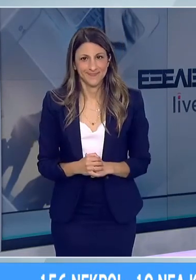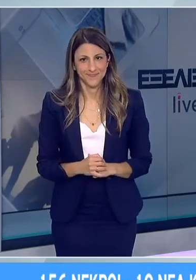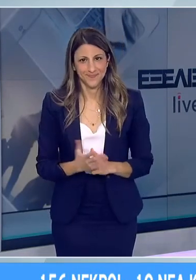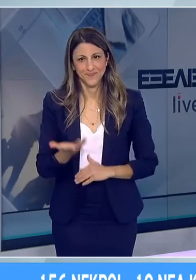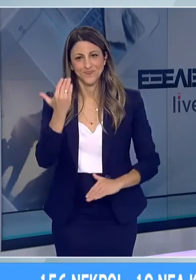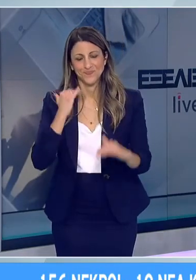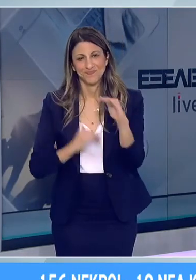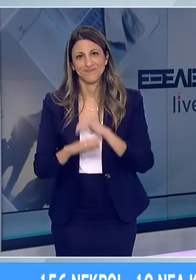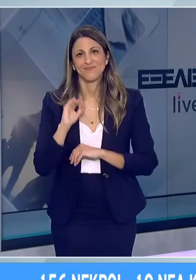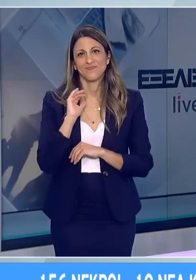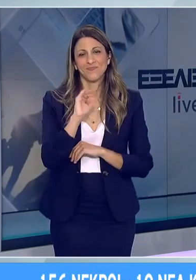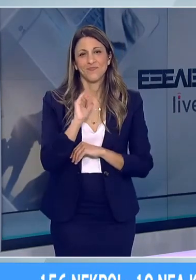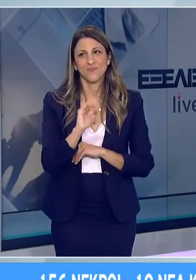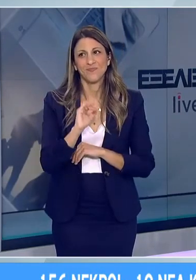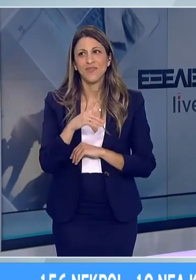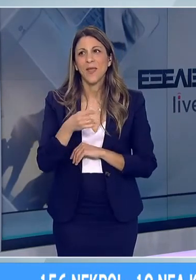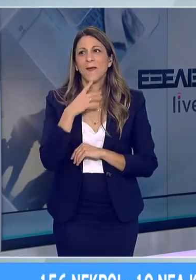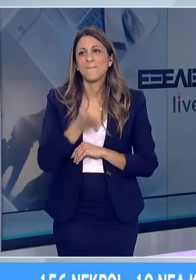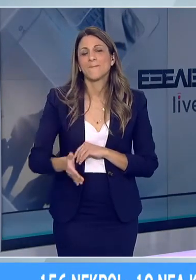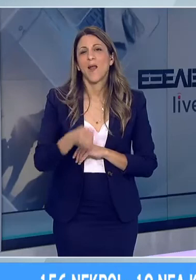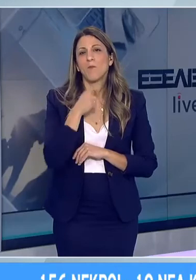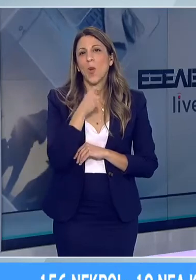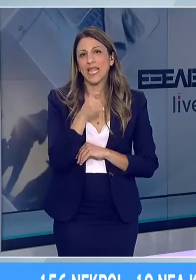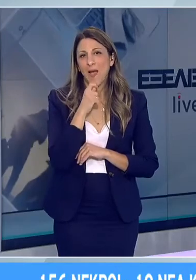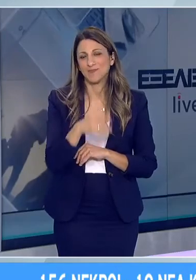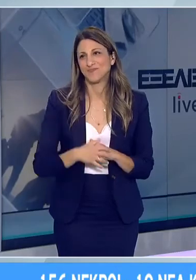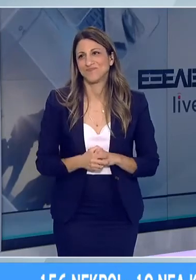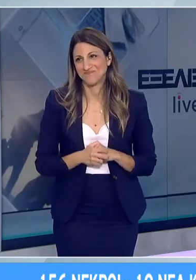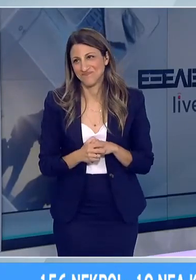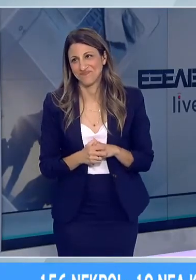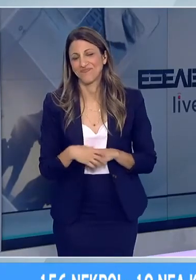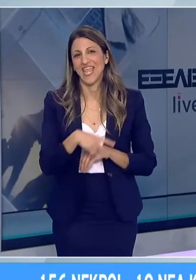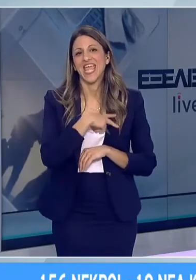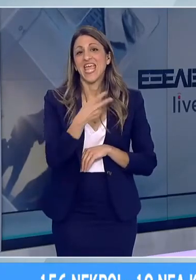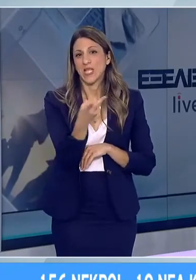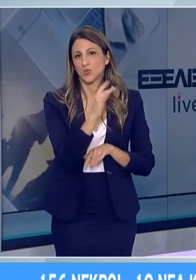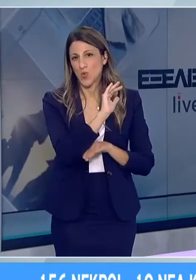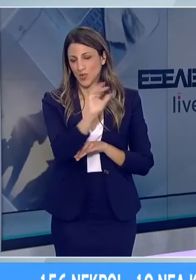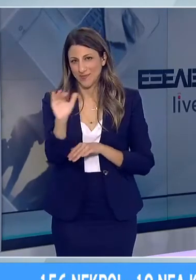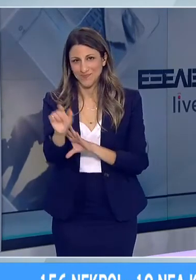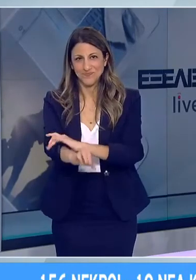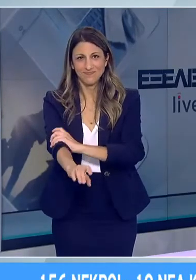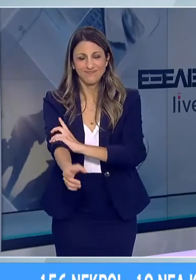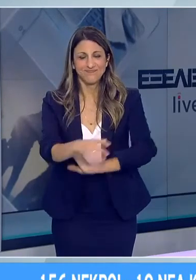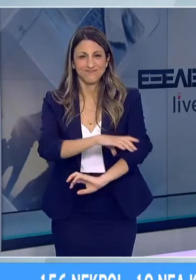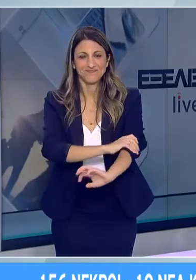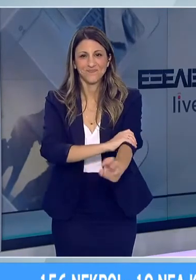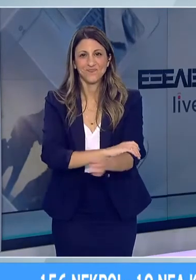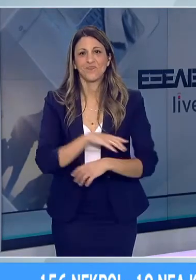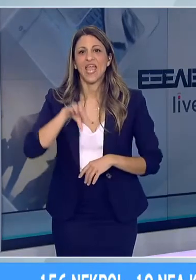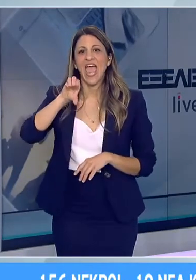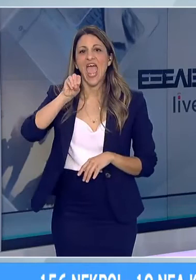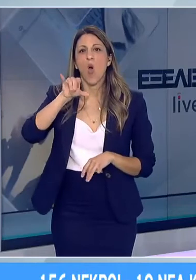Ο κύριος Βενιζέλος από την εφημερίδα Παραπολιτικά και την Athens Voice. Κύριε Τσιόδρα και κύριε Χαρδαλιά, η προσπάθεια που καταβάλει ο ΕΟΔΗ με